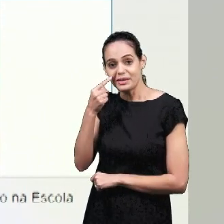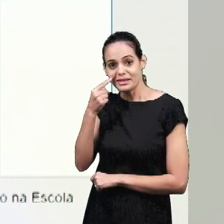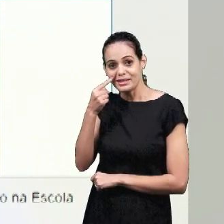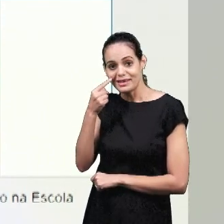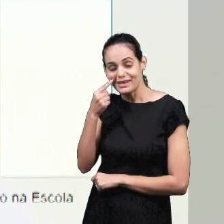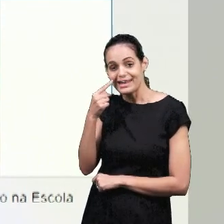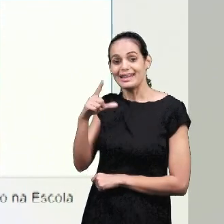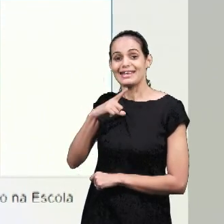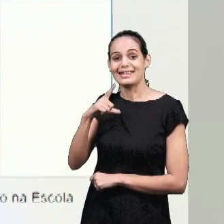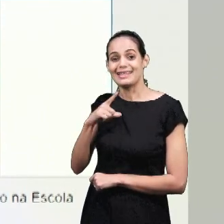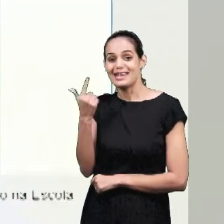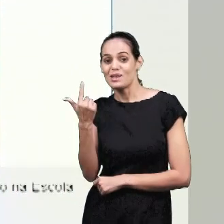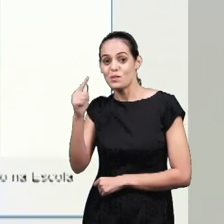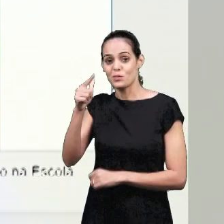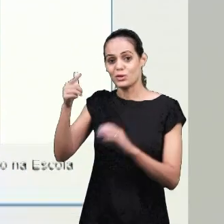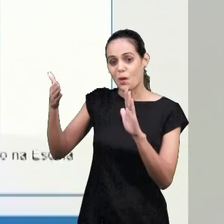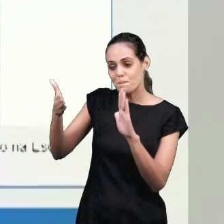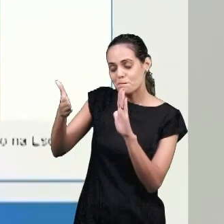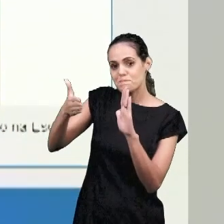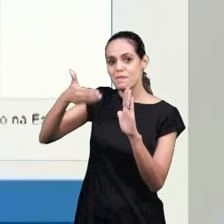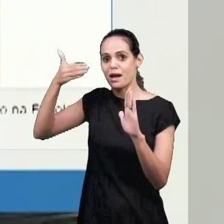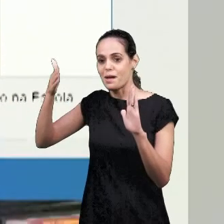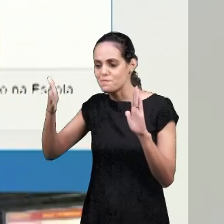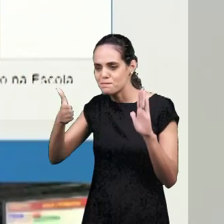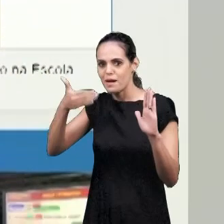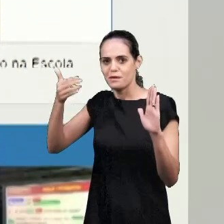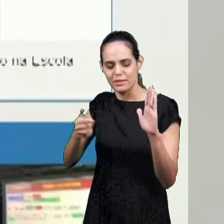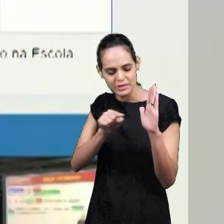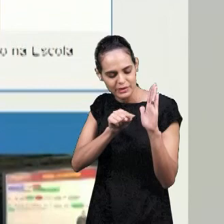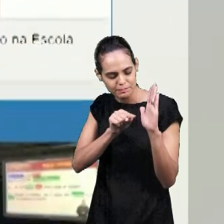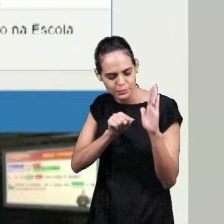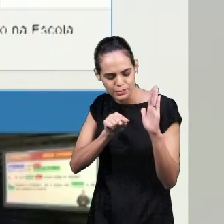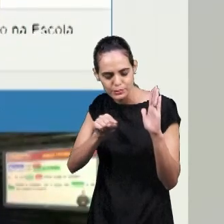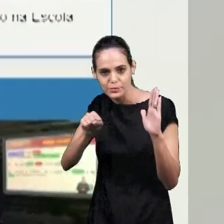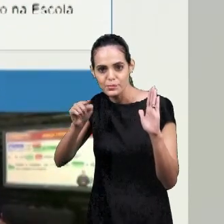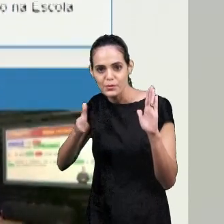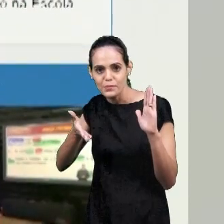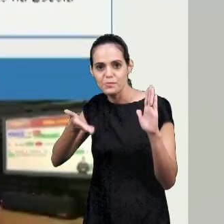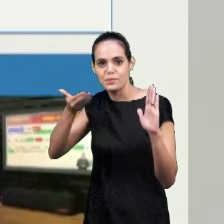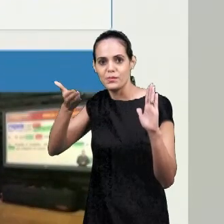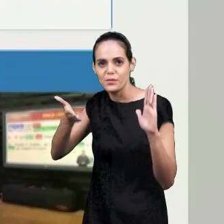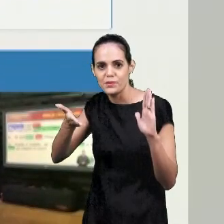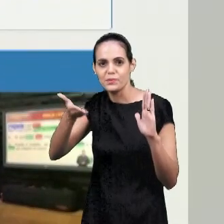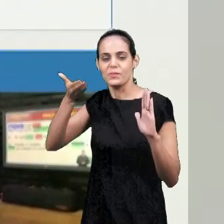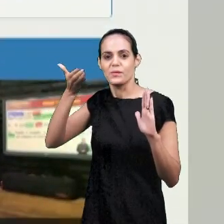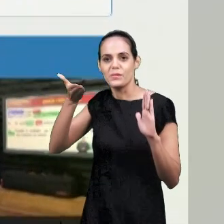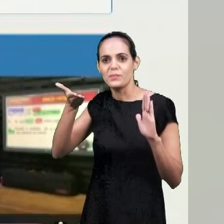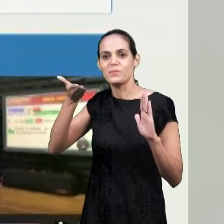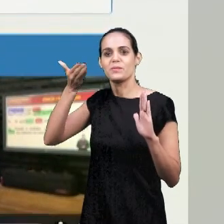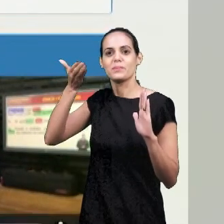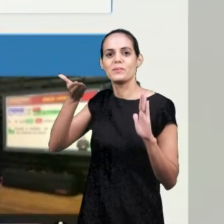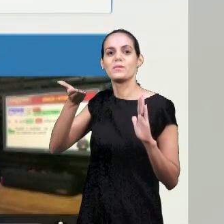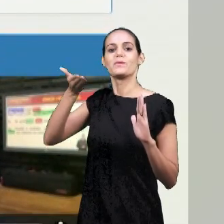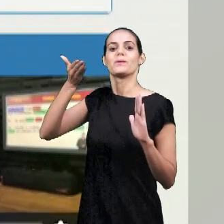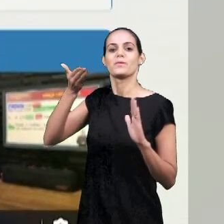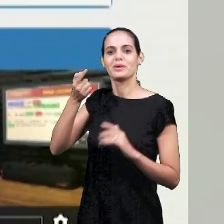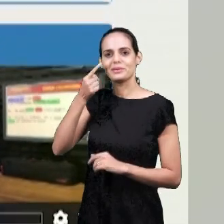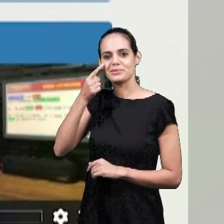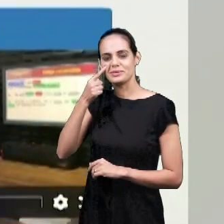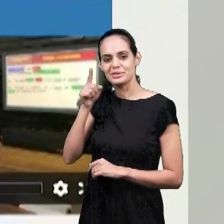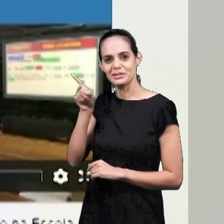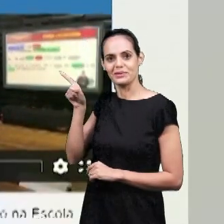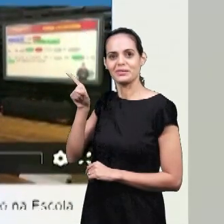donc on est passé à la page 2. Donc, il y a toutes les vidéos qui sont là stockées. Donc, vous pouvez voir les vidéos